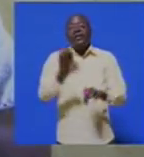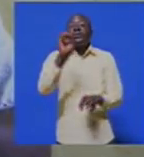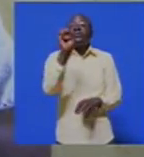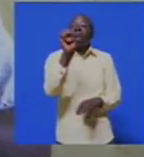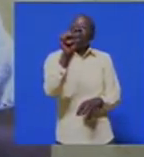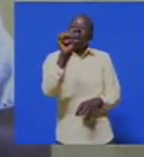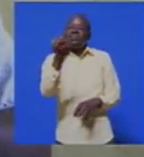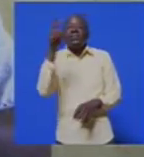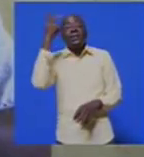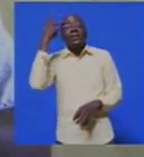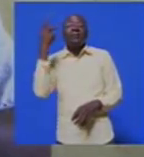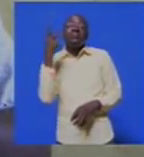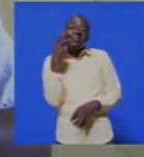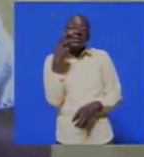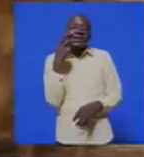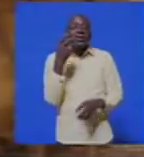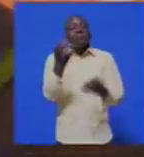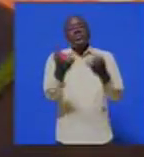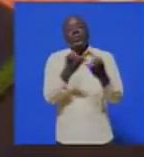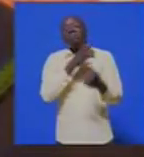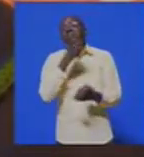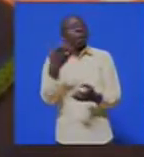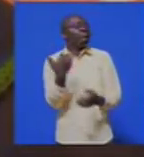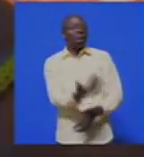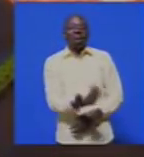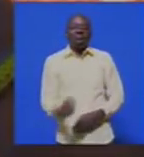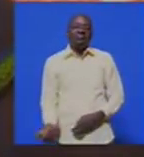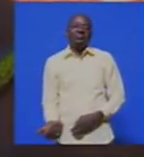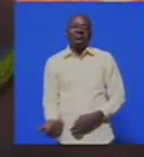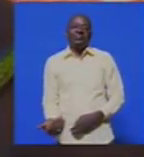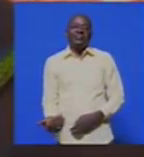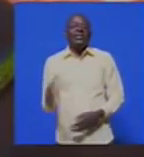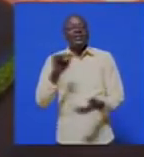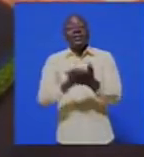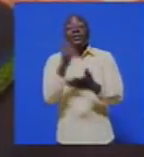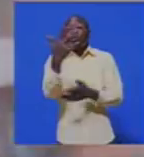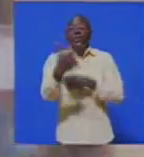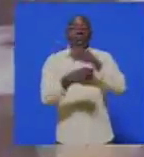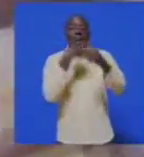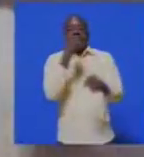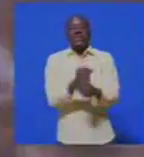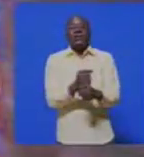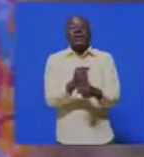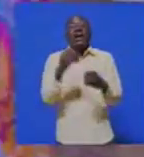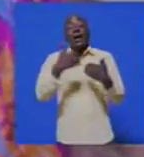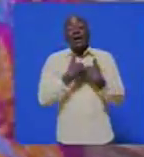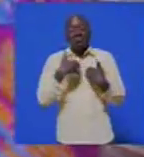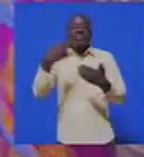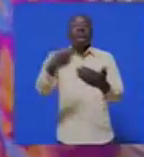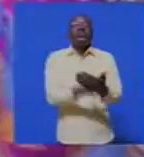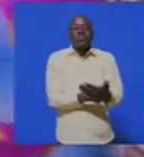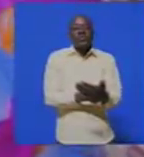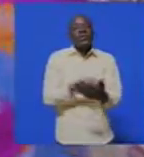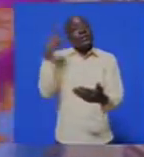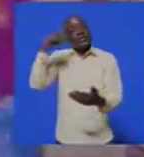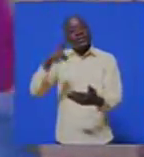parents ne veulent pas de l'enfant. Cela fait maintenant 3 ans qu'elle n'a plus de nouvelles du géniteur de cette fillette